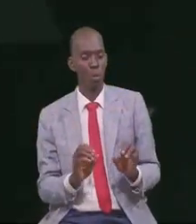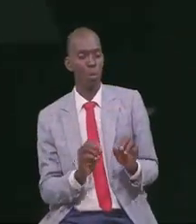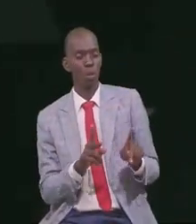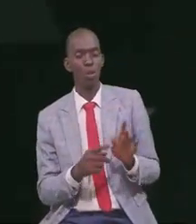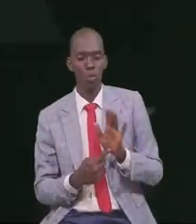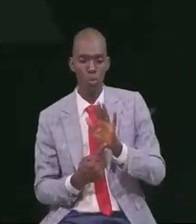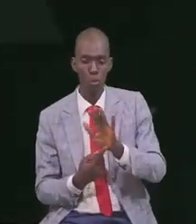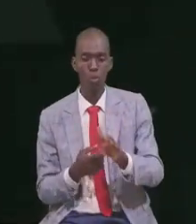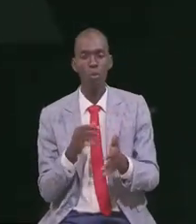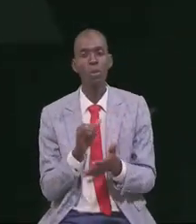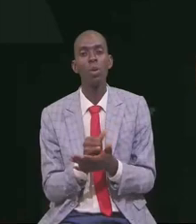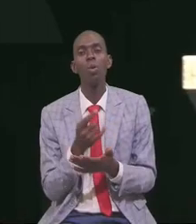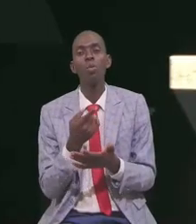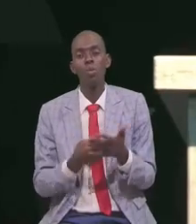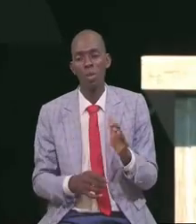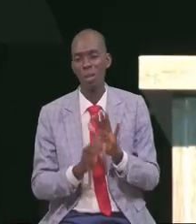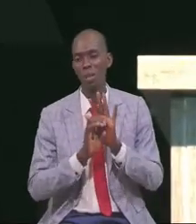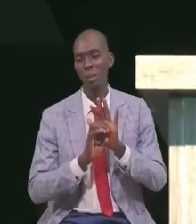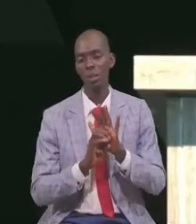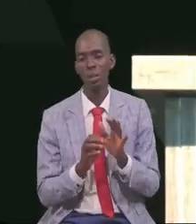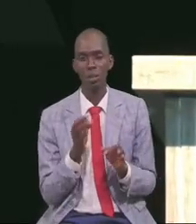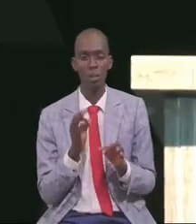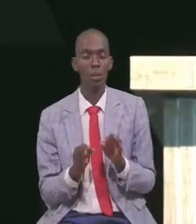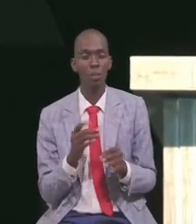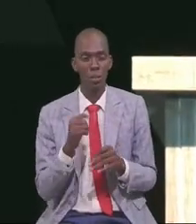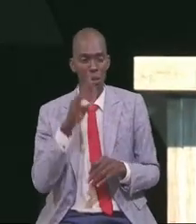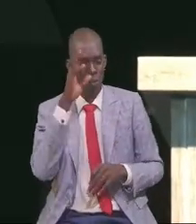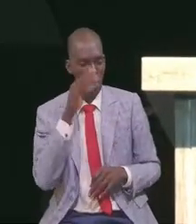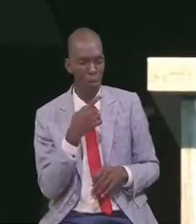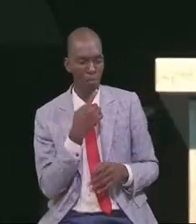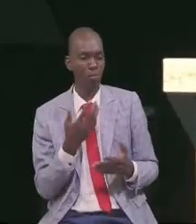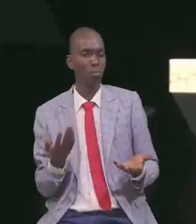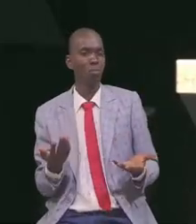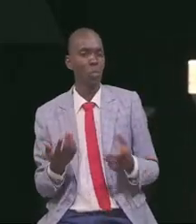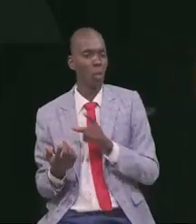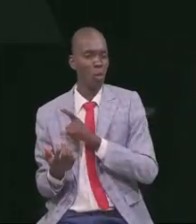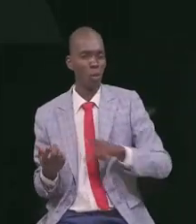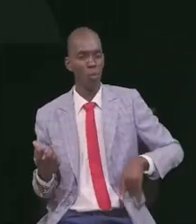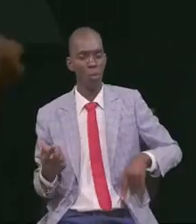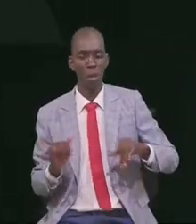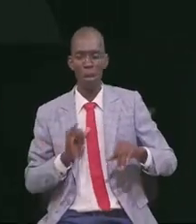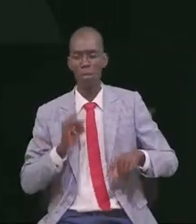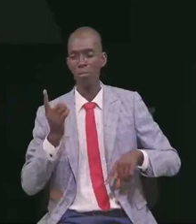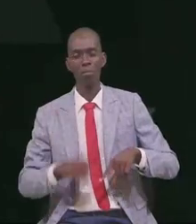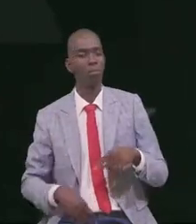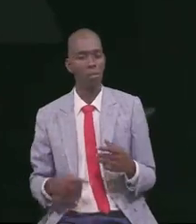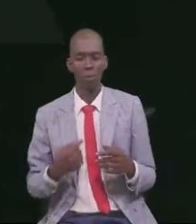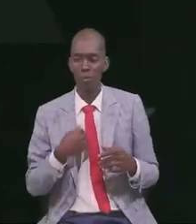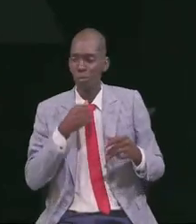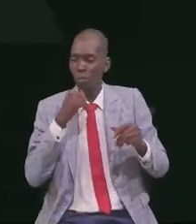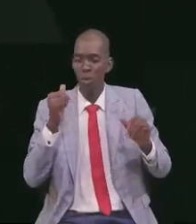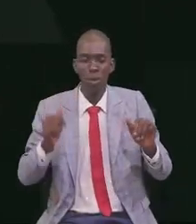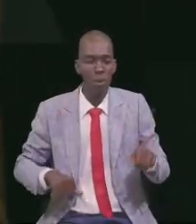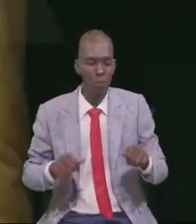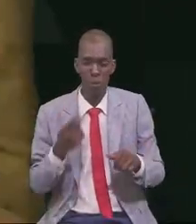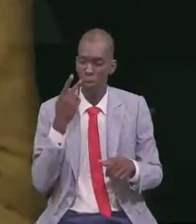si l'homme avait dit, Seigneur, je ne peux pas, je ne pouvais pas.